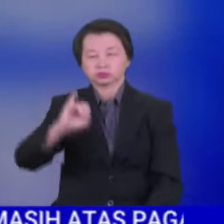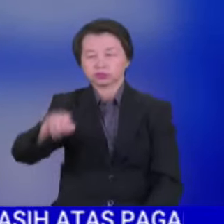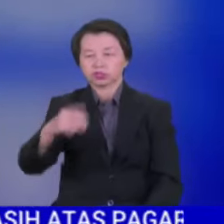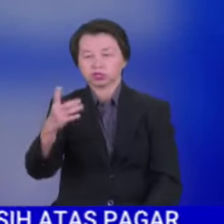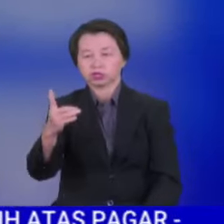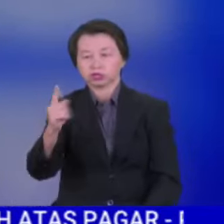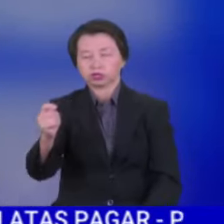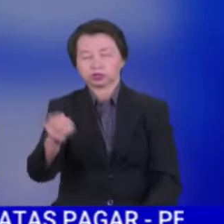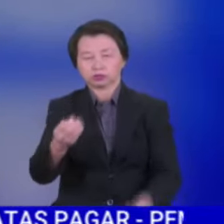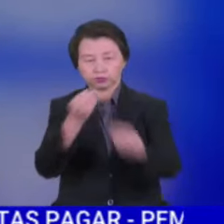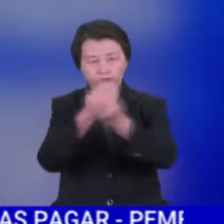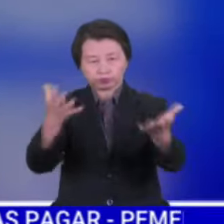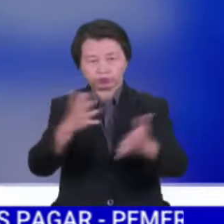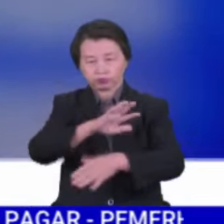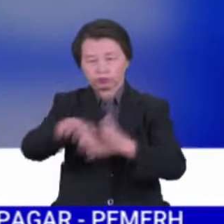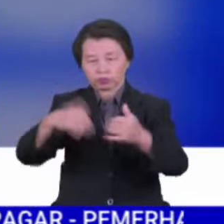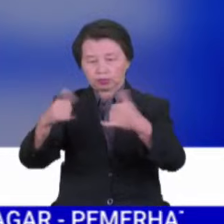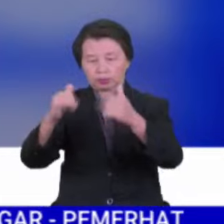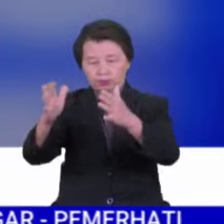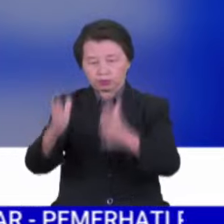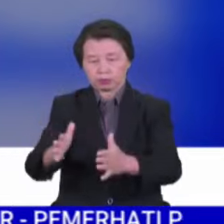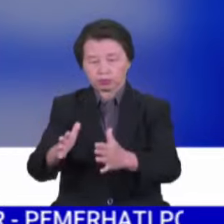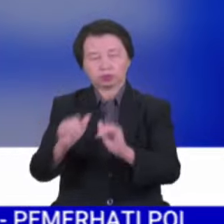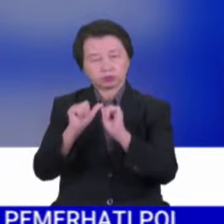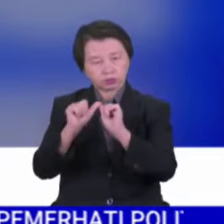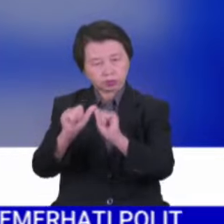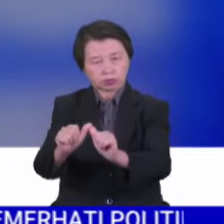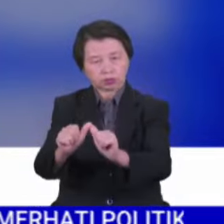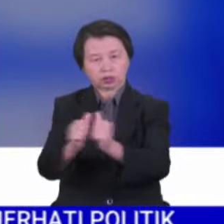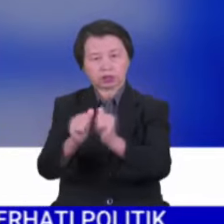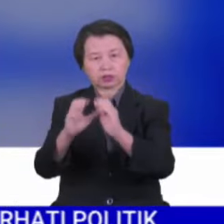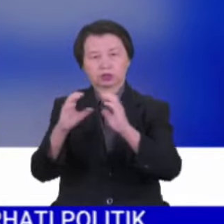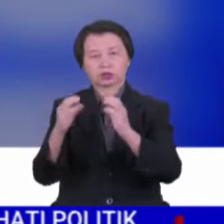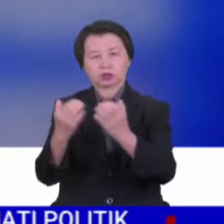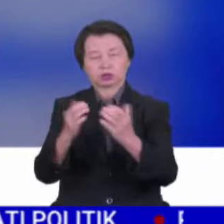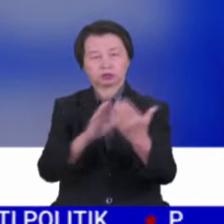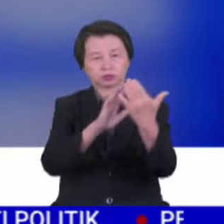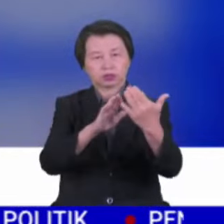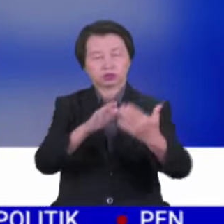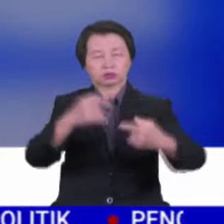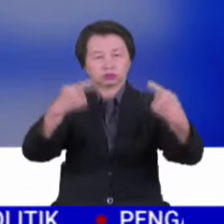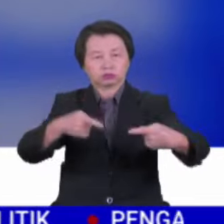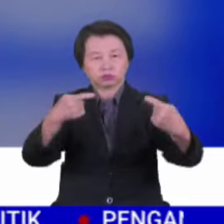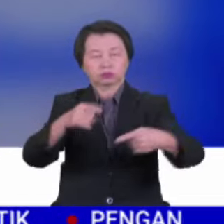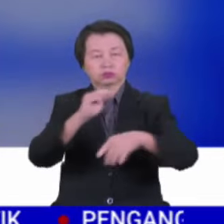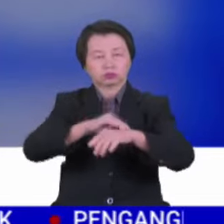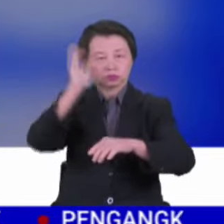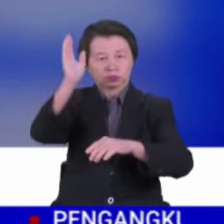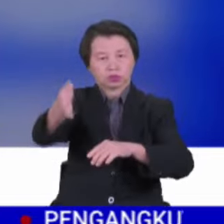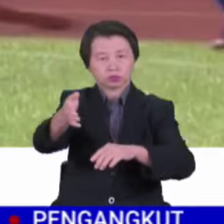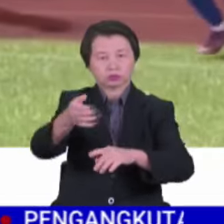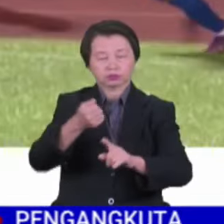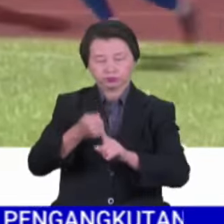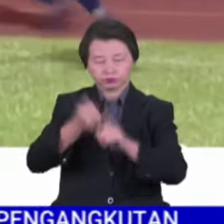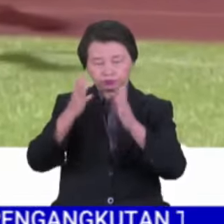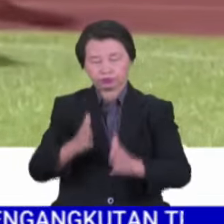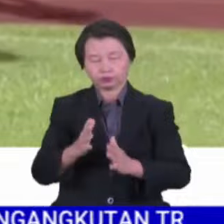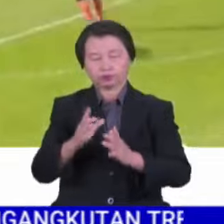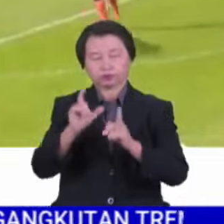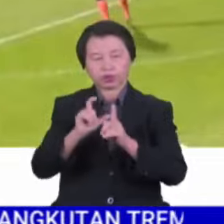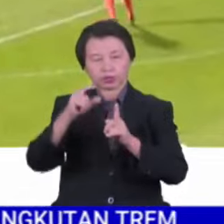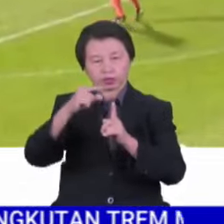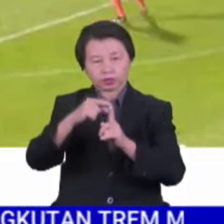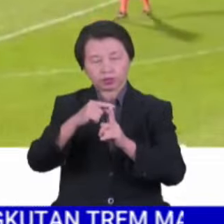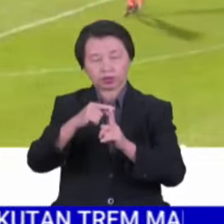mengumumkan semua pemain Skuad utama kekal bersama klub itu bagi menghadapi saingan musim depan menurut pengarah technical